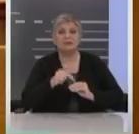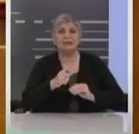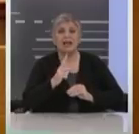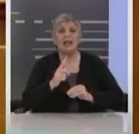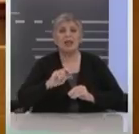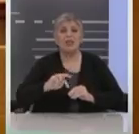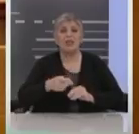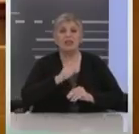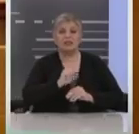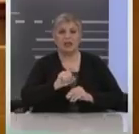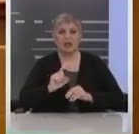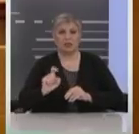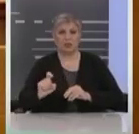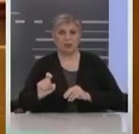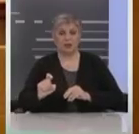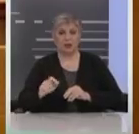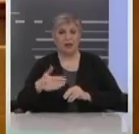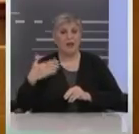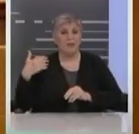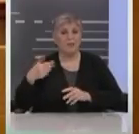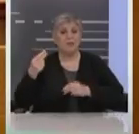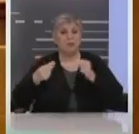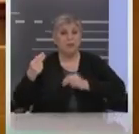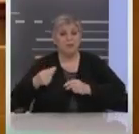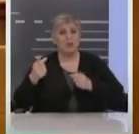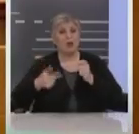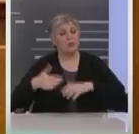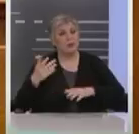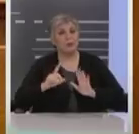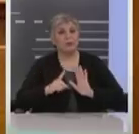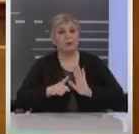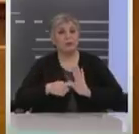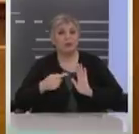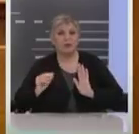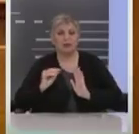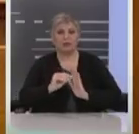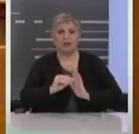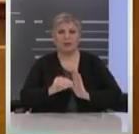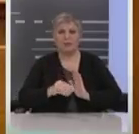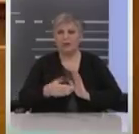μέσα στην κρίση, ενώ όλα τα προηγούμενα χρόνια εσείς το μειώνατε.